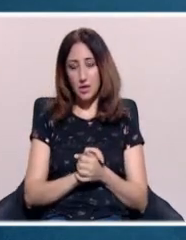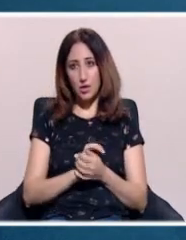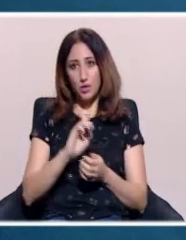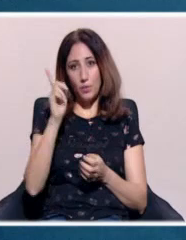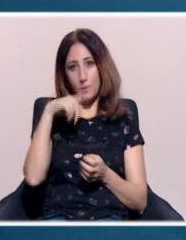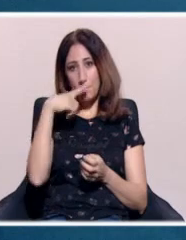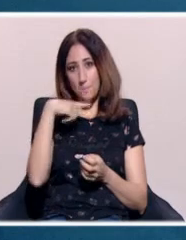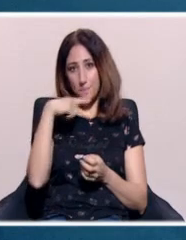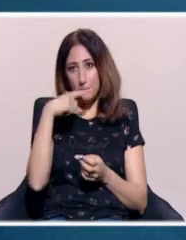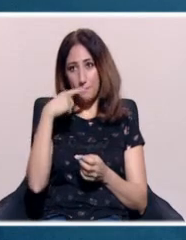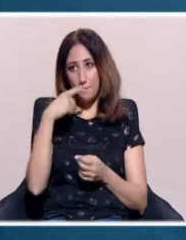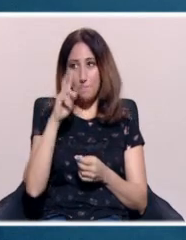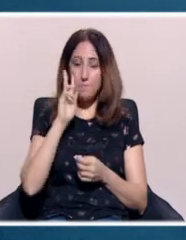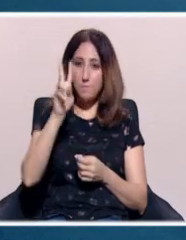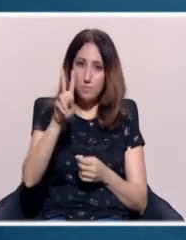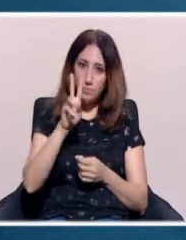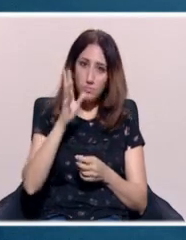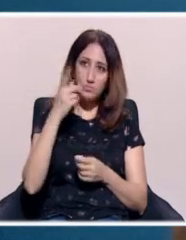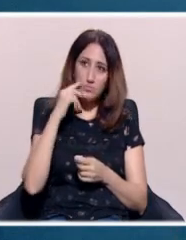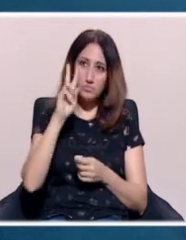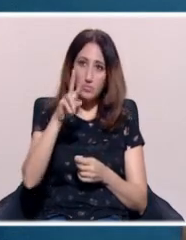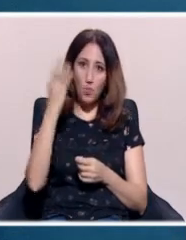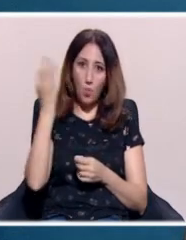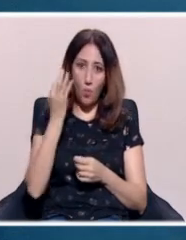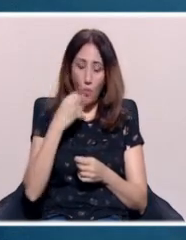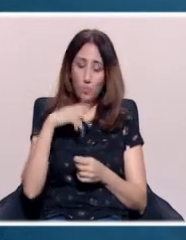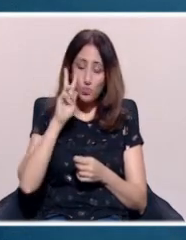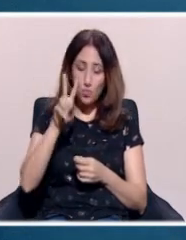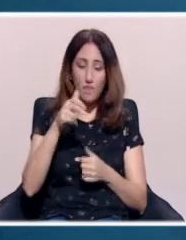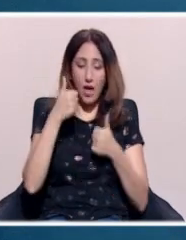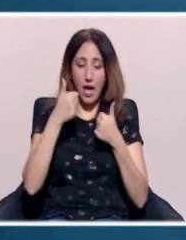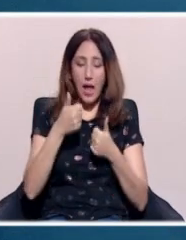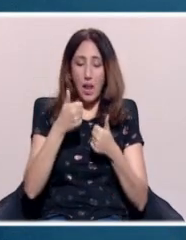فده اللي بيشد حتى بيشدني أنا شخصيا